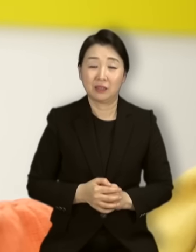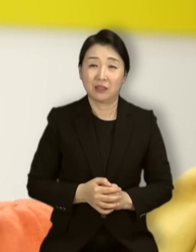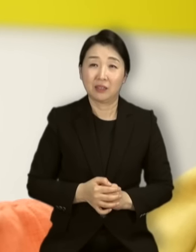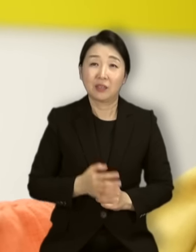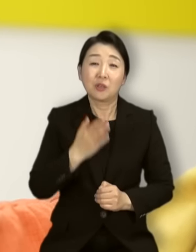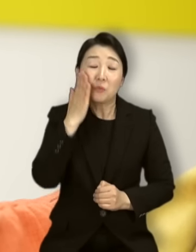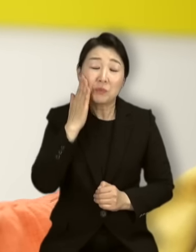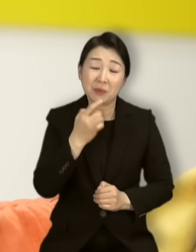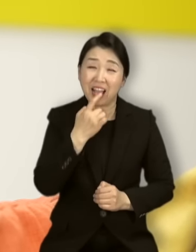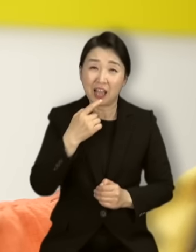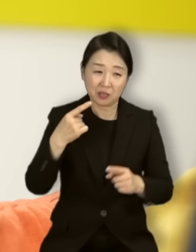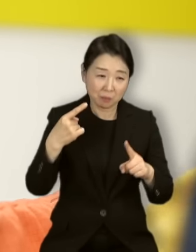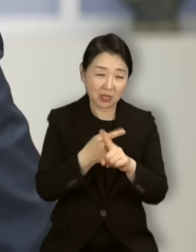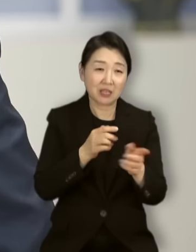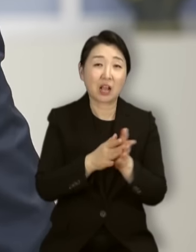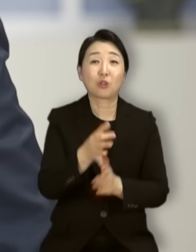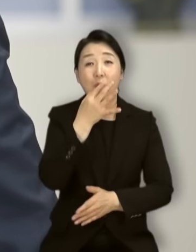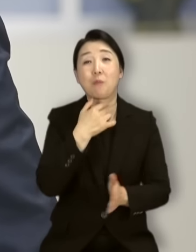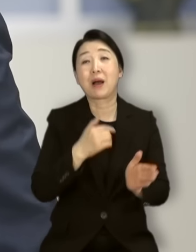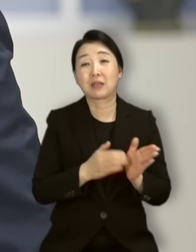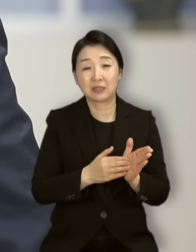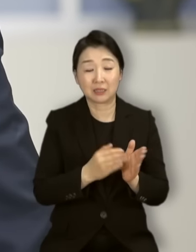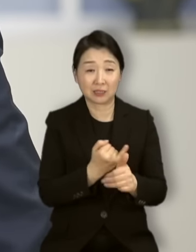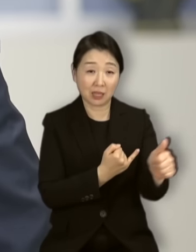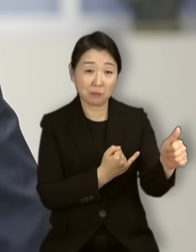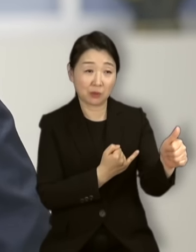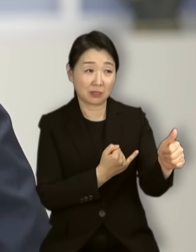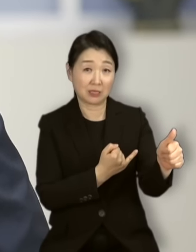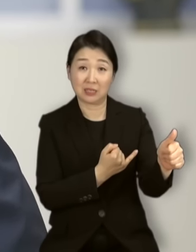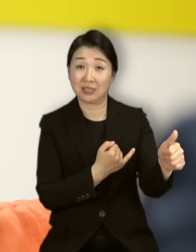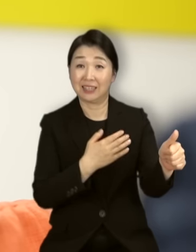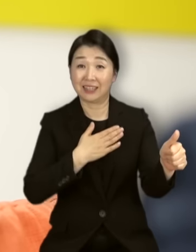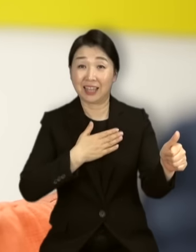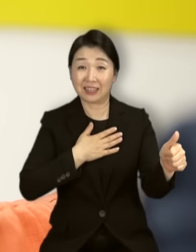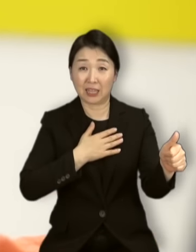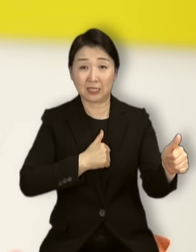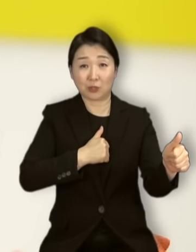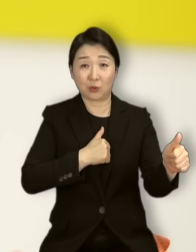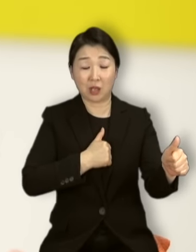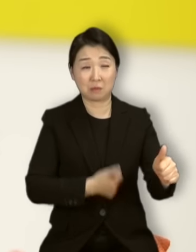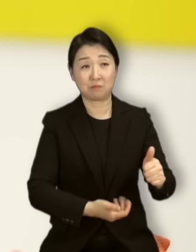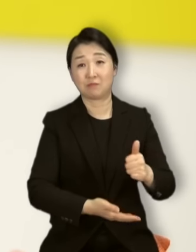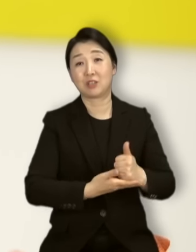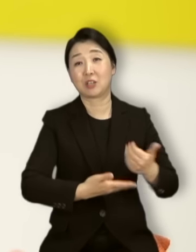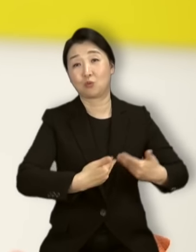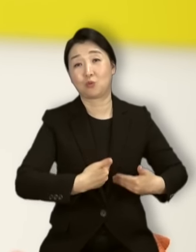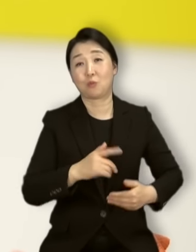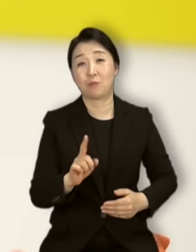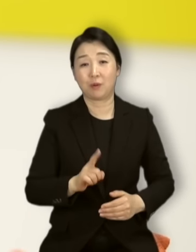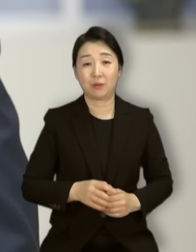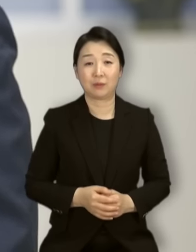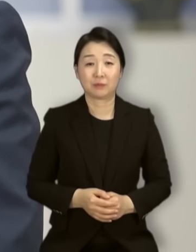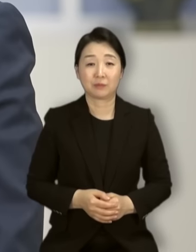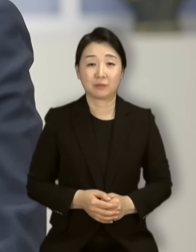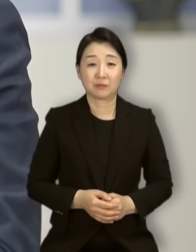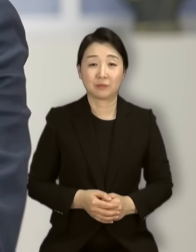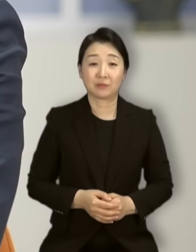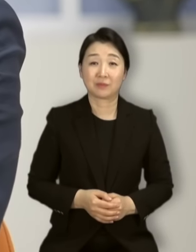줬어요 어 뭐죠 잠깐만 쓰리 투원 뭐예요 너는 그 까만게 매력이고 너무